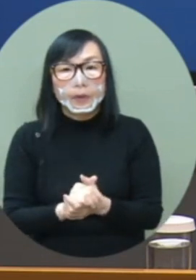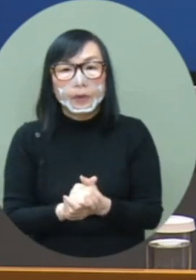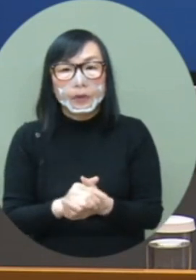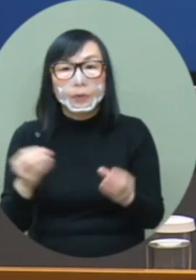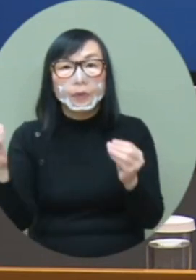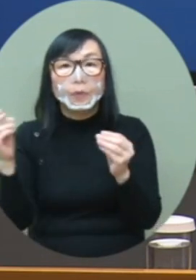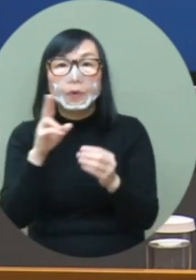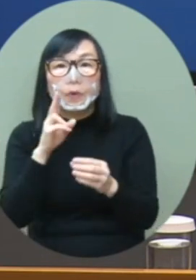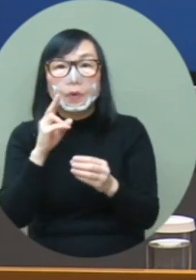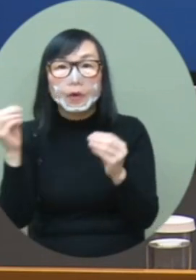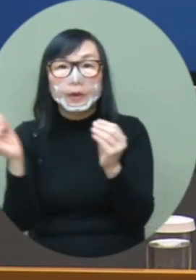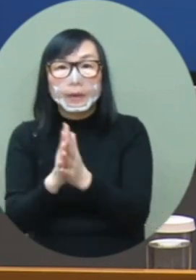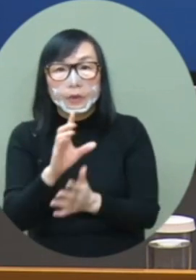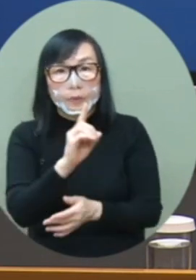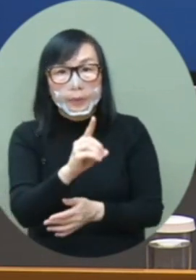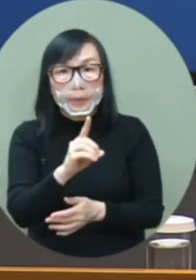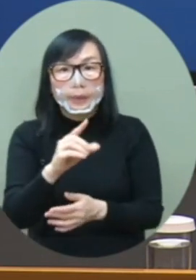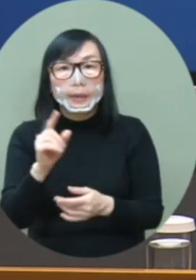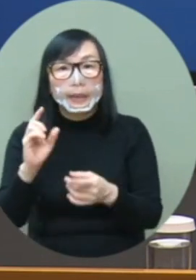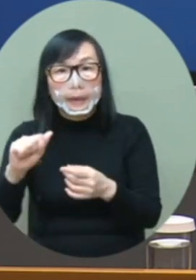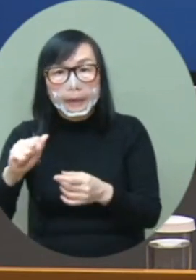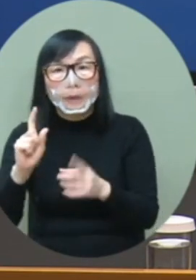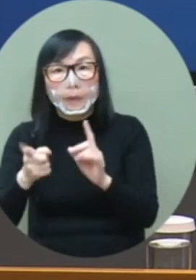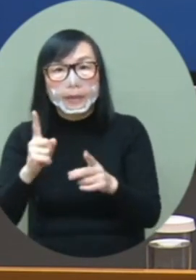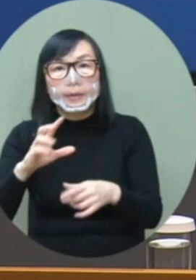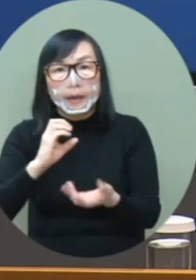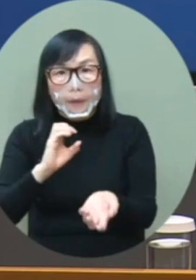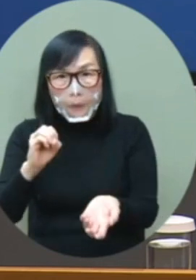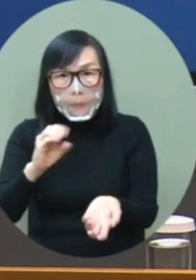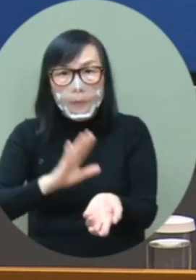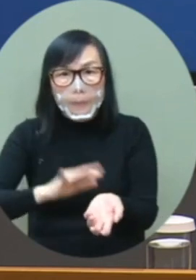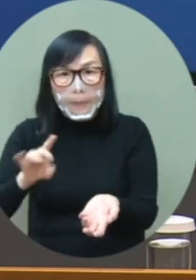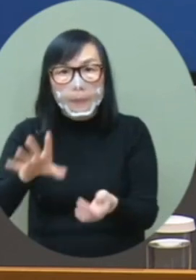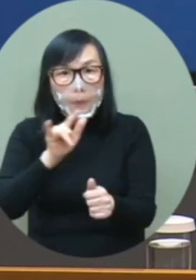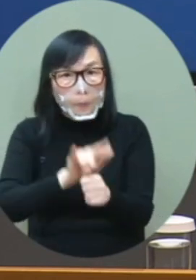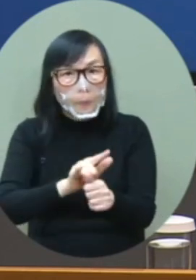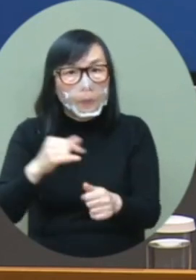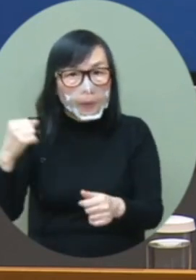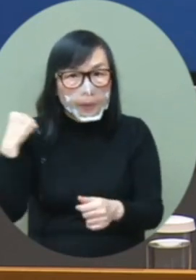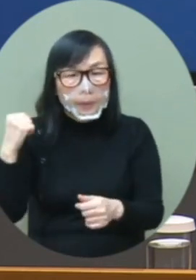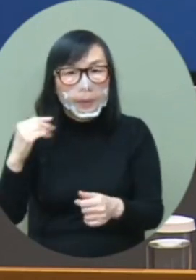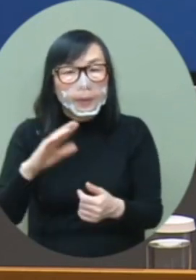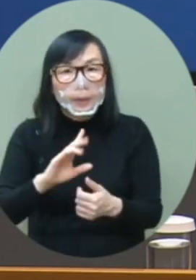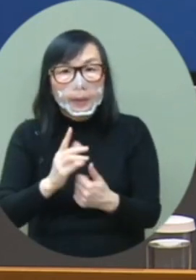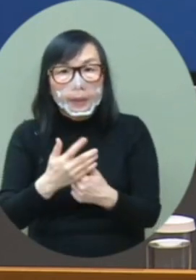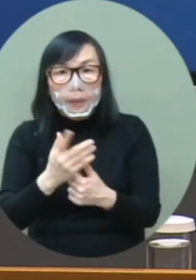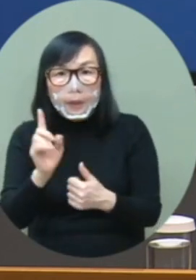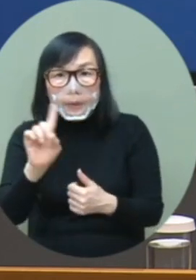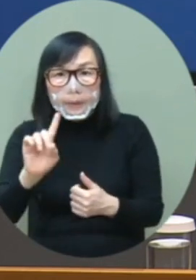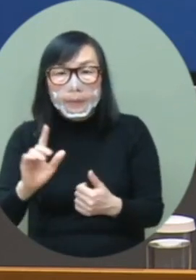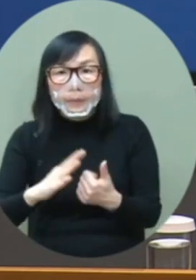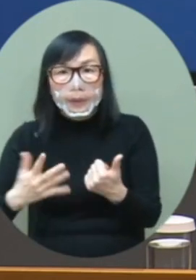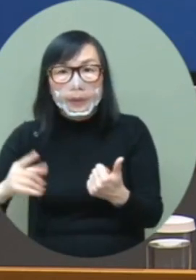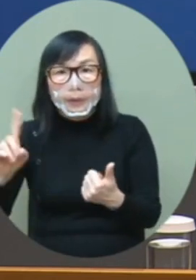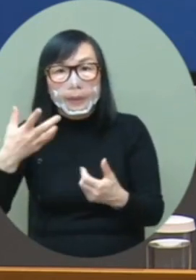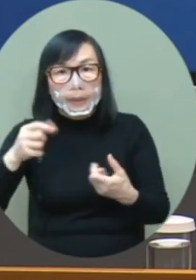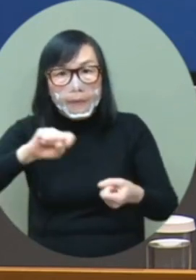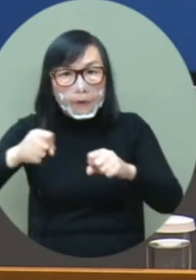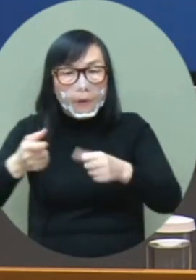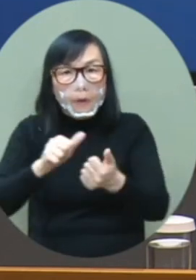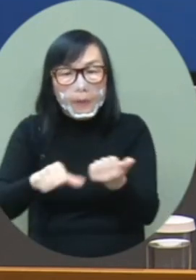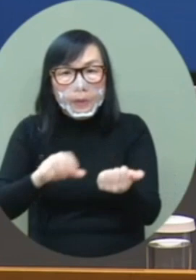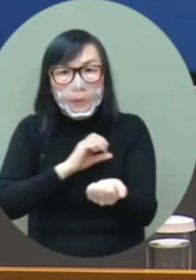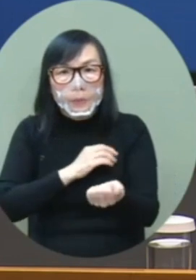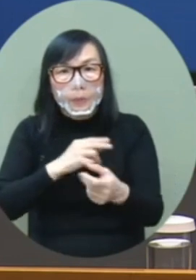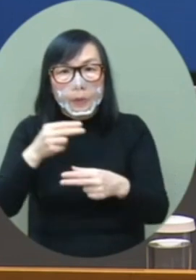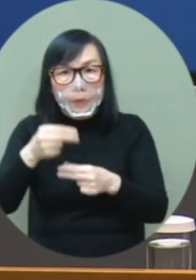咗譬如 Delta 或者 Omicron 對於嗰、那個保護力啊，或者個疫苗影響咧，我知道最近咧喺科學委員會咧，許